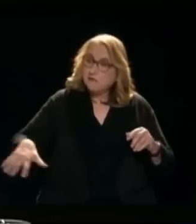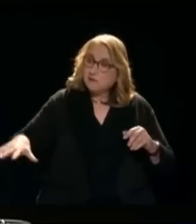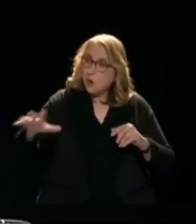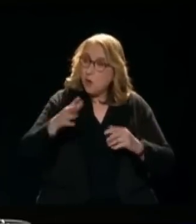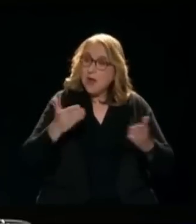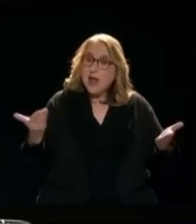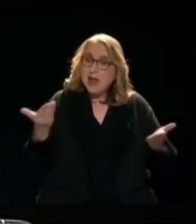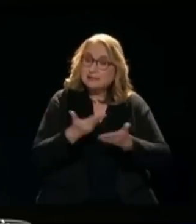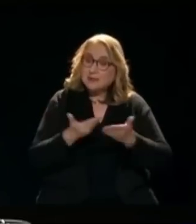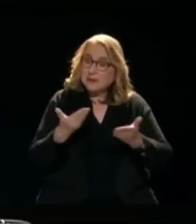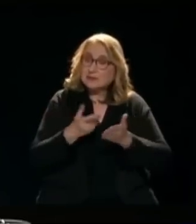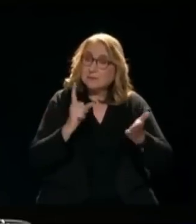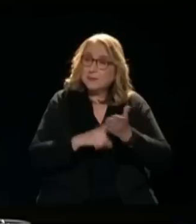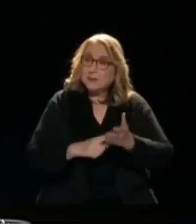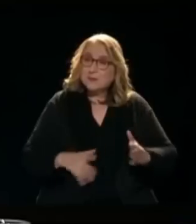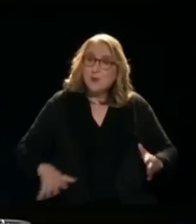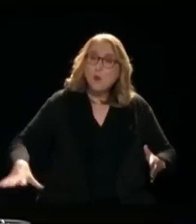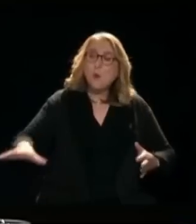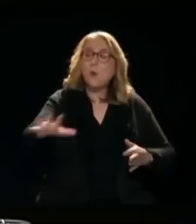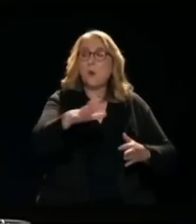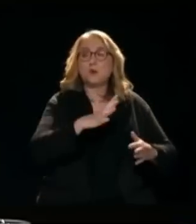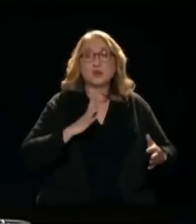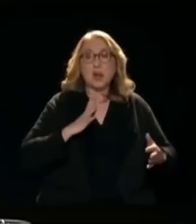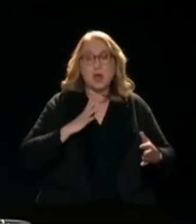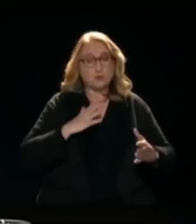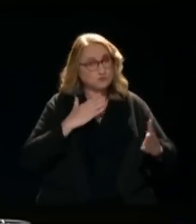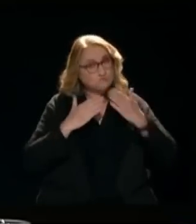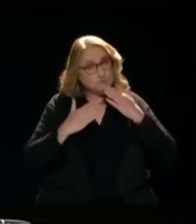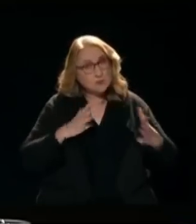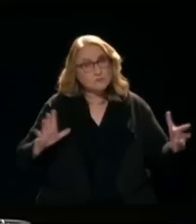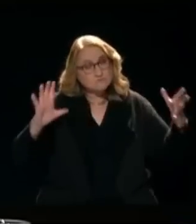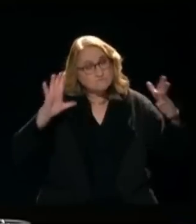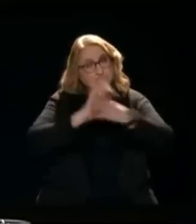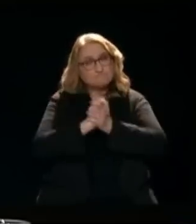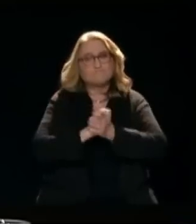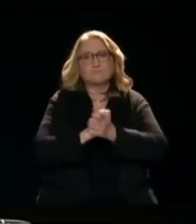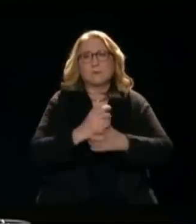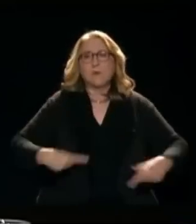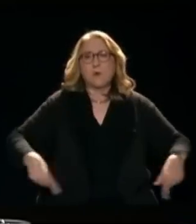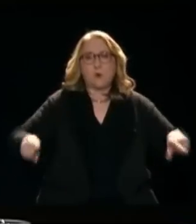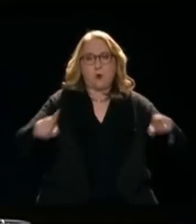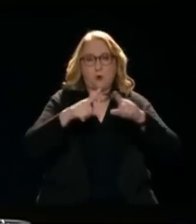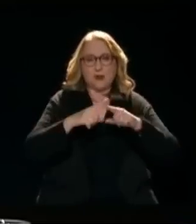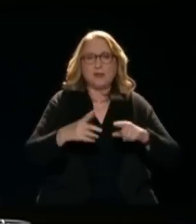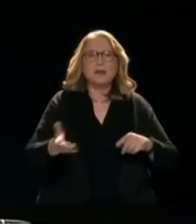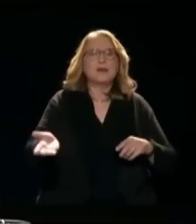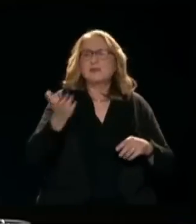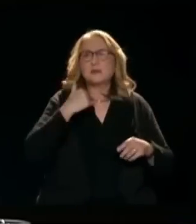ελληνικό λαό. Και επομένως δεν μπορούμε να περιμένουμε πότε κάποια ιδεολογία